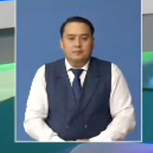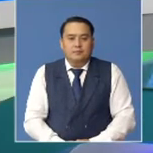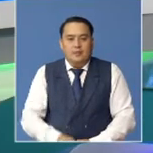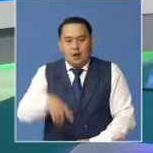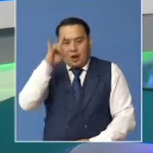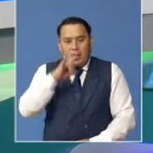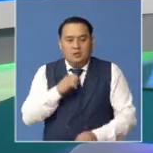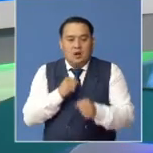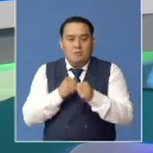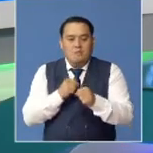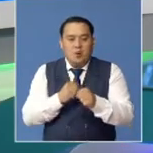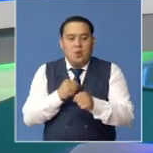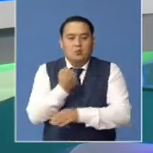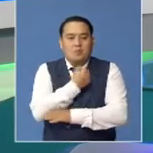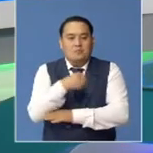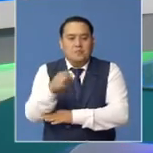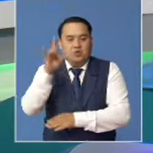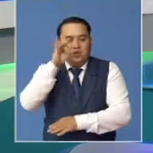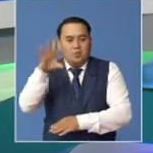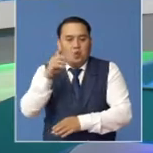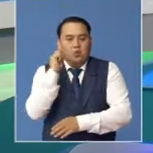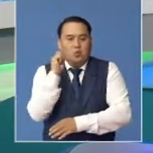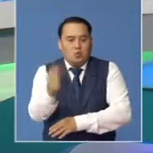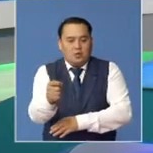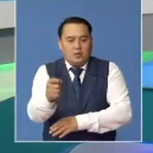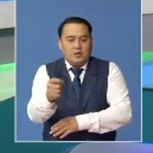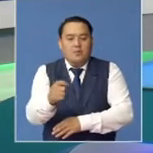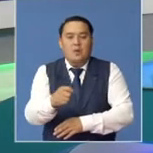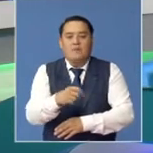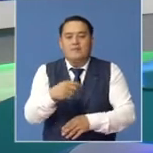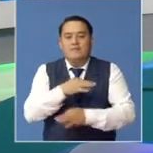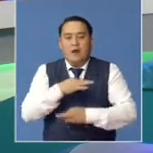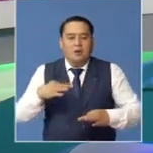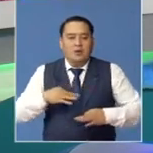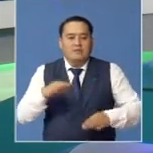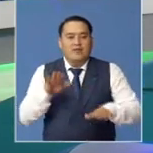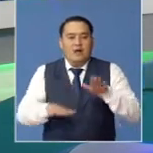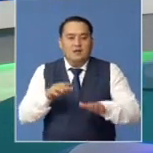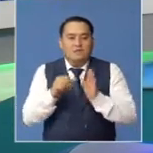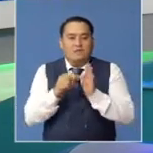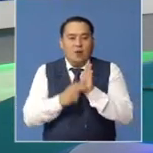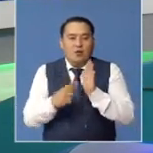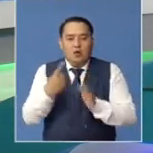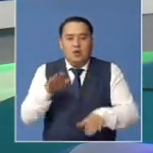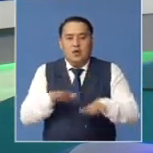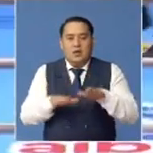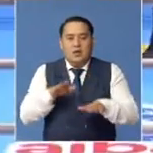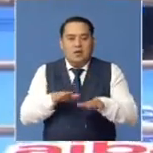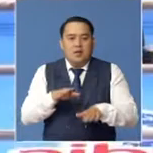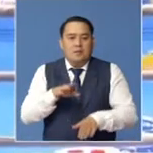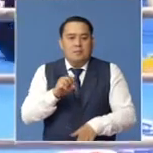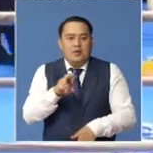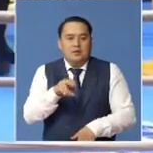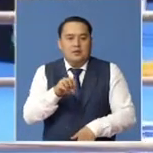Казахстанский боксер сенсационно выбил многократного чемпиона на первенстве мира. В полуфинале весовой категории до 81 килограмма